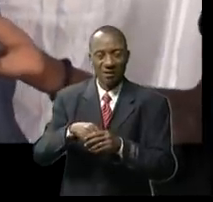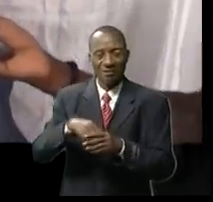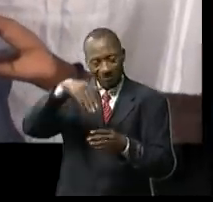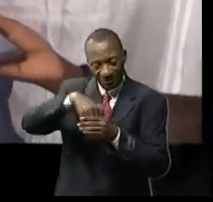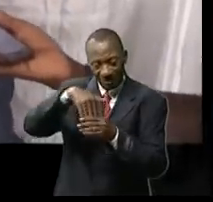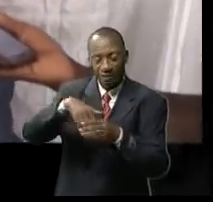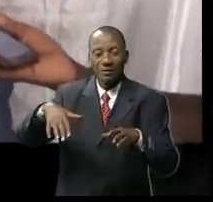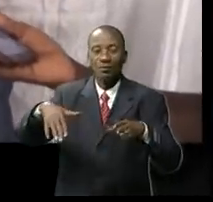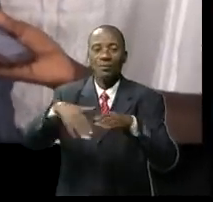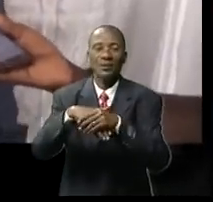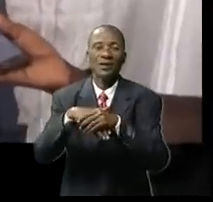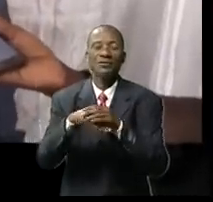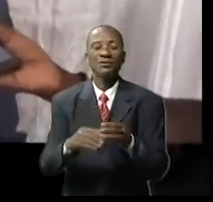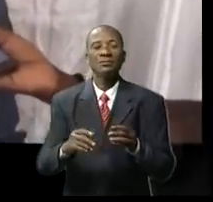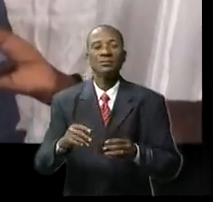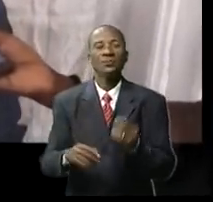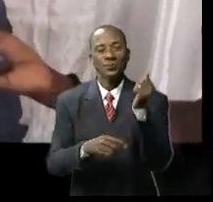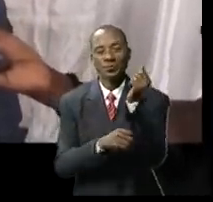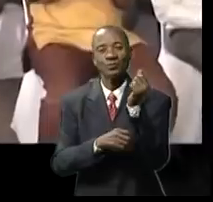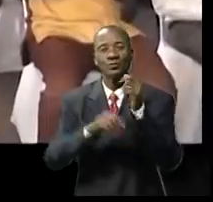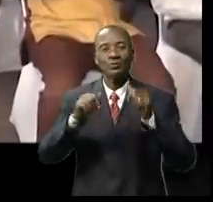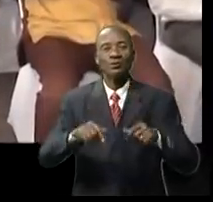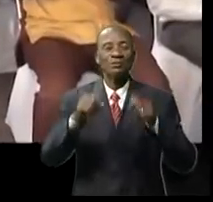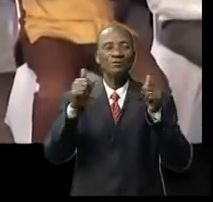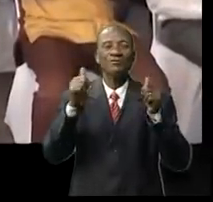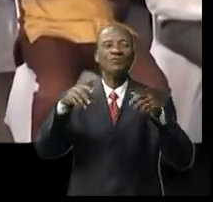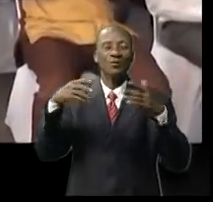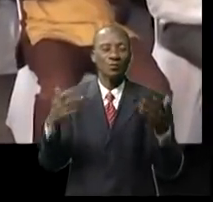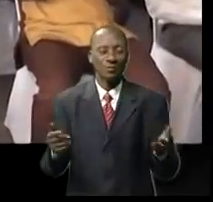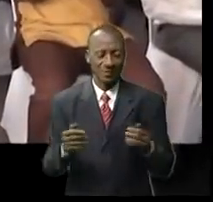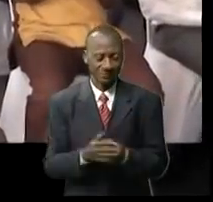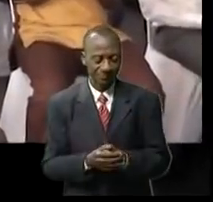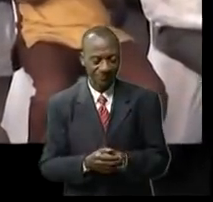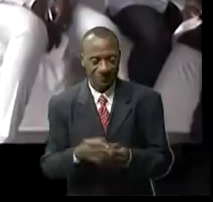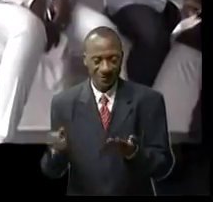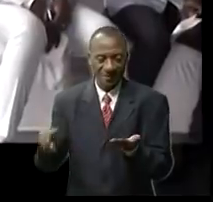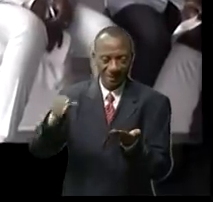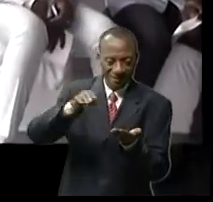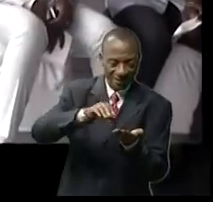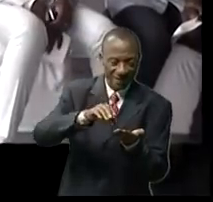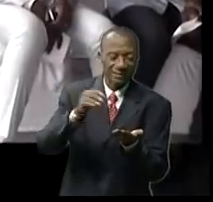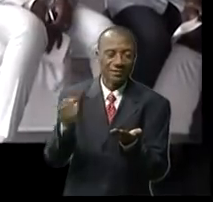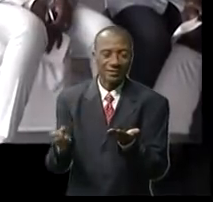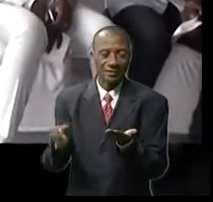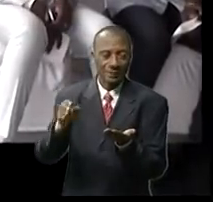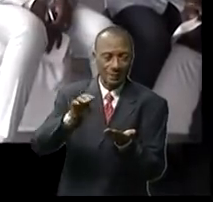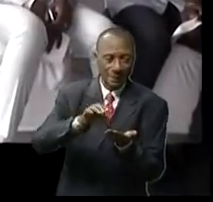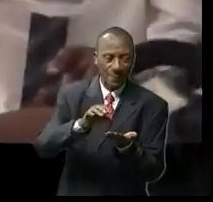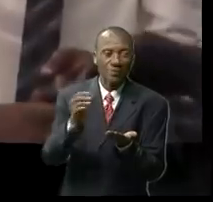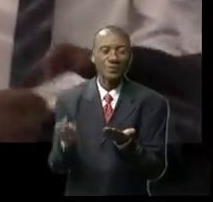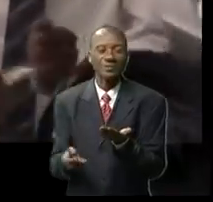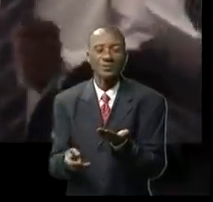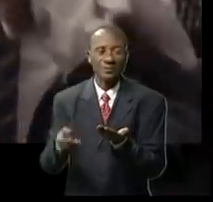le bonheur, on doit vivre le paradis. La cérémonie du vernissage du livre « Mariage infernal » s'est clôturée par une